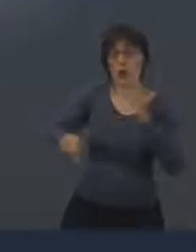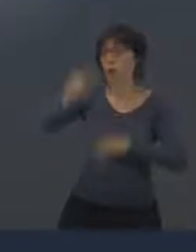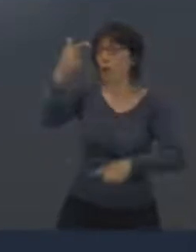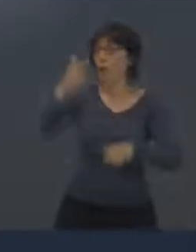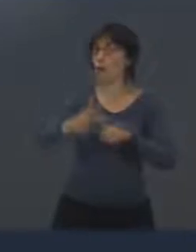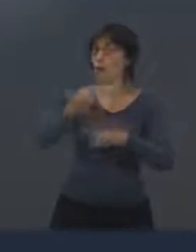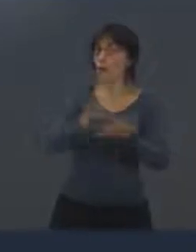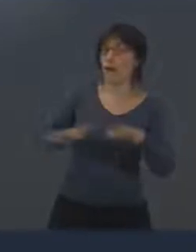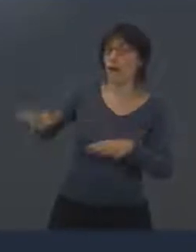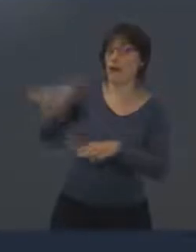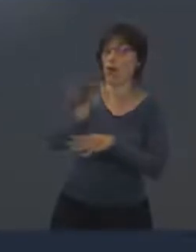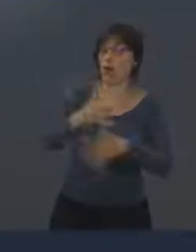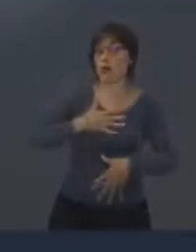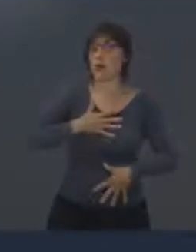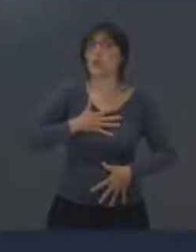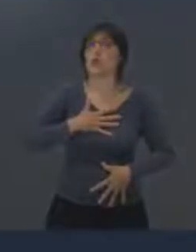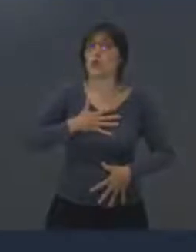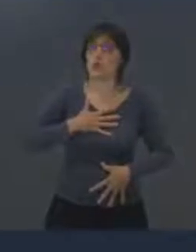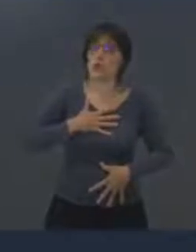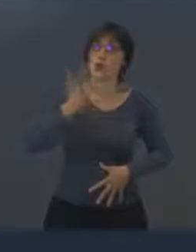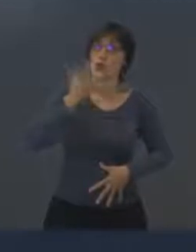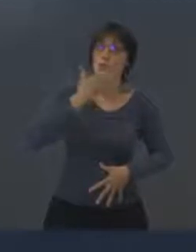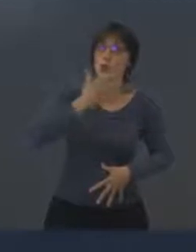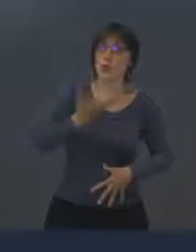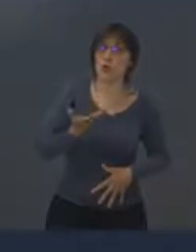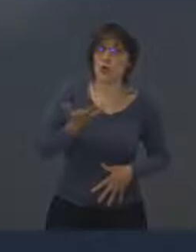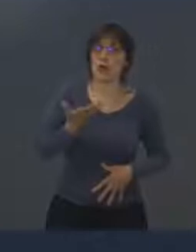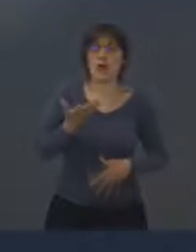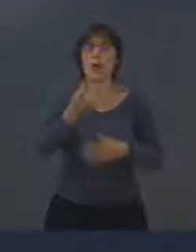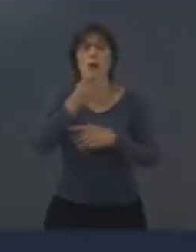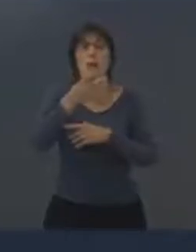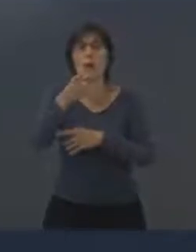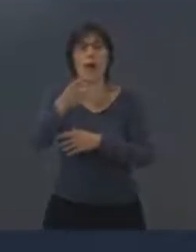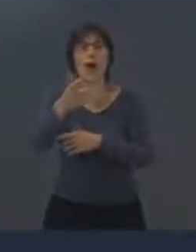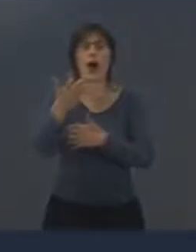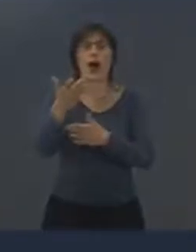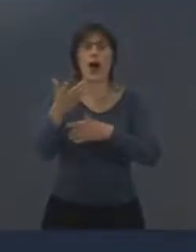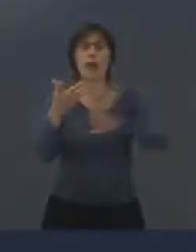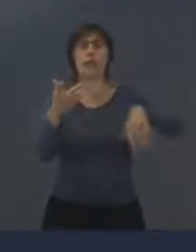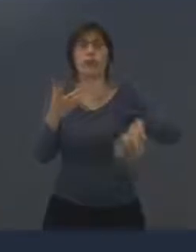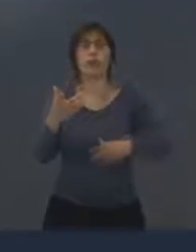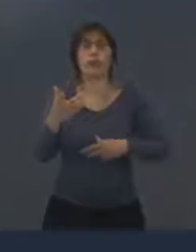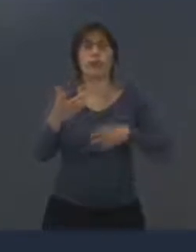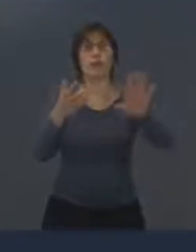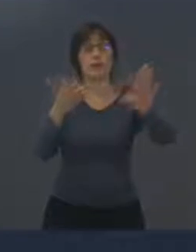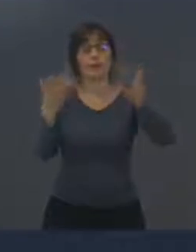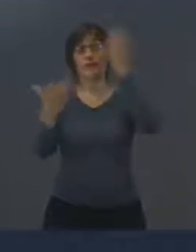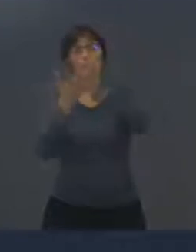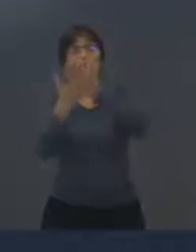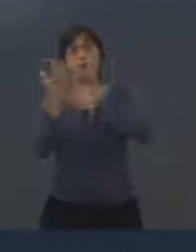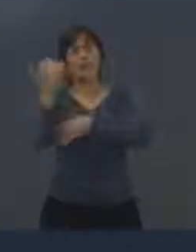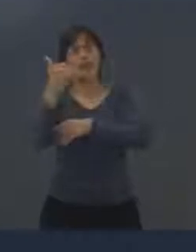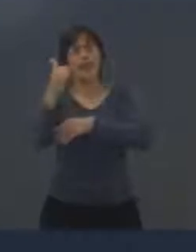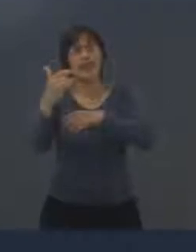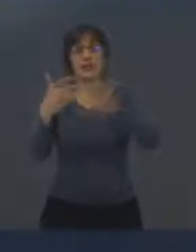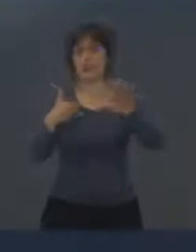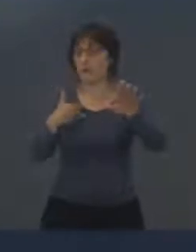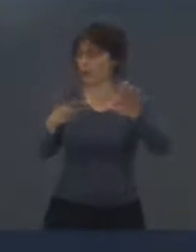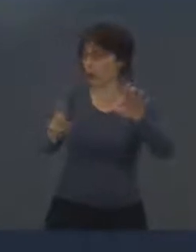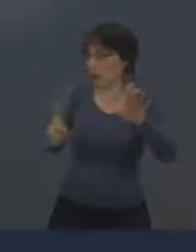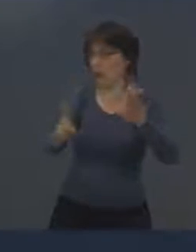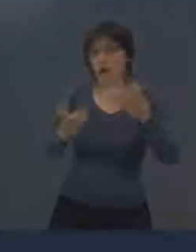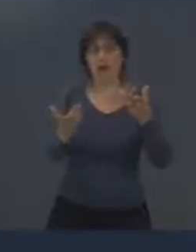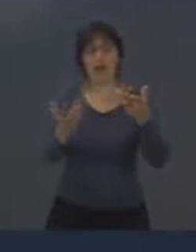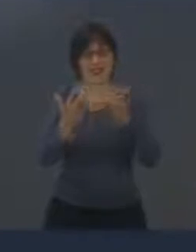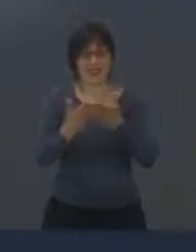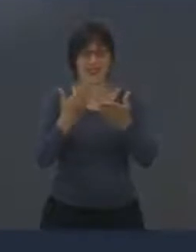Vous ne pouvez pas, comme votre vice-président, le rattacher à une péripétie. Je termine. Et je veux le dire simplement, ça n'est pas un signe de bonne